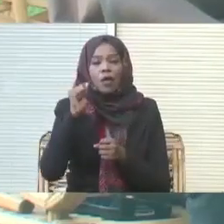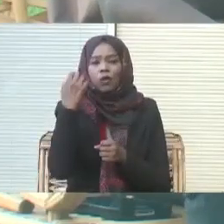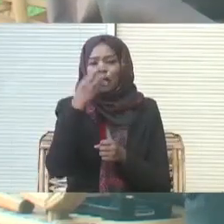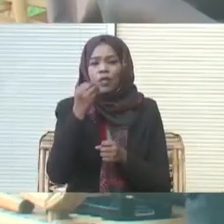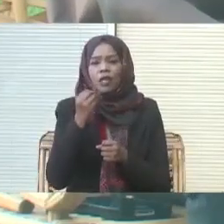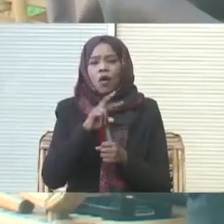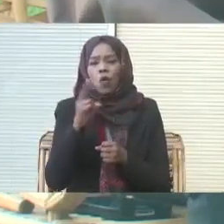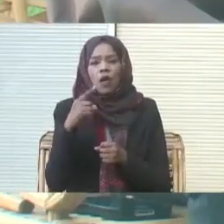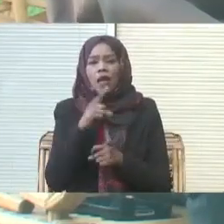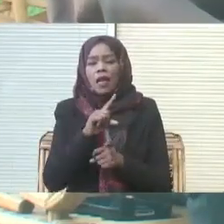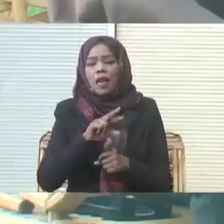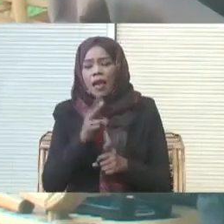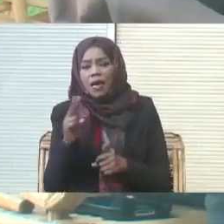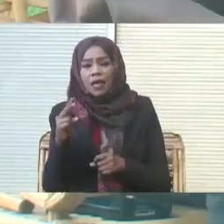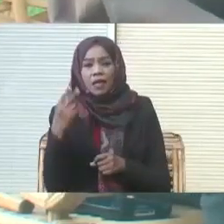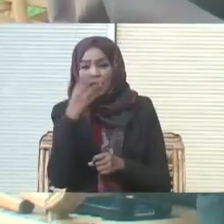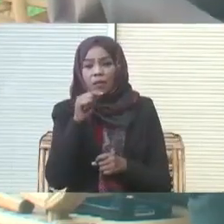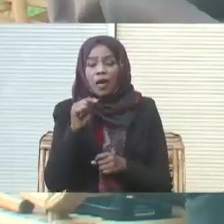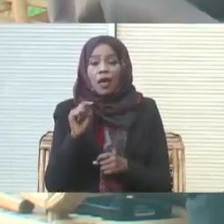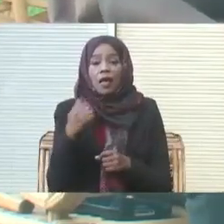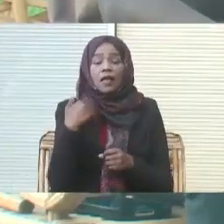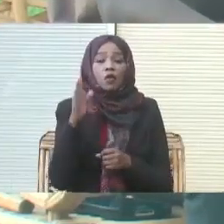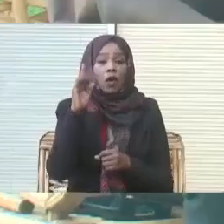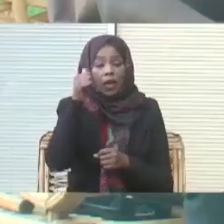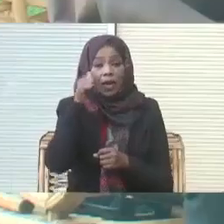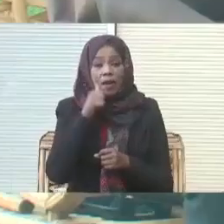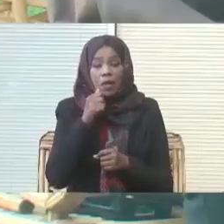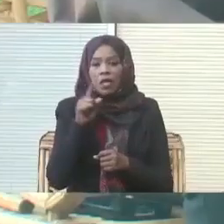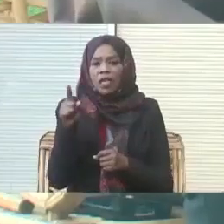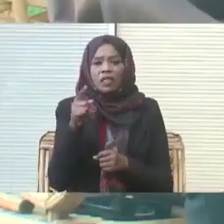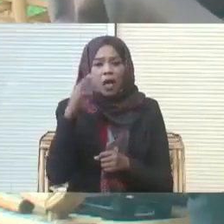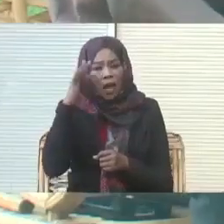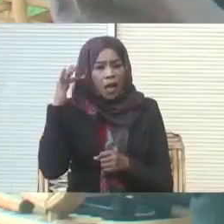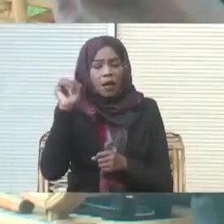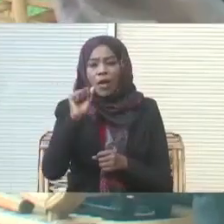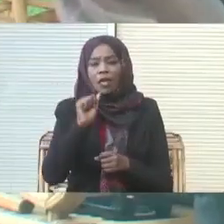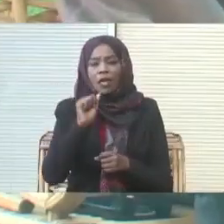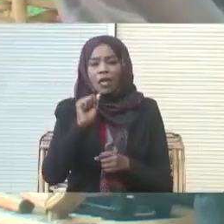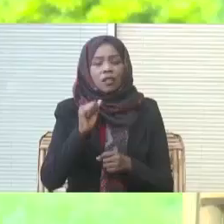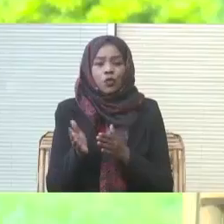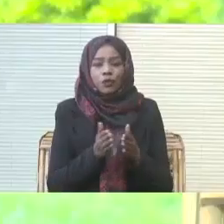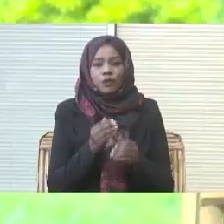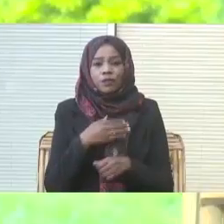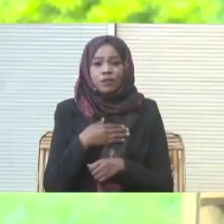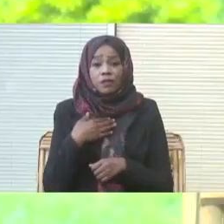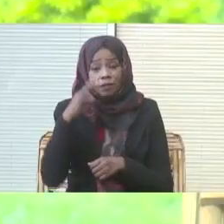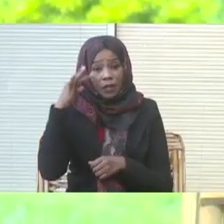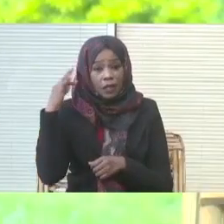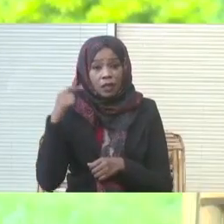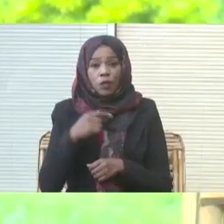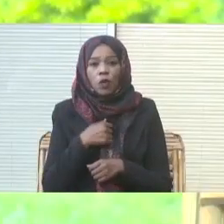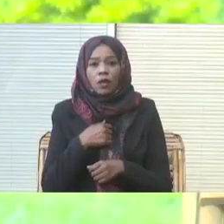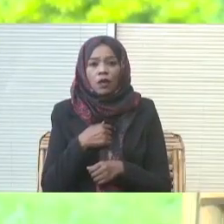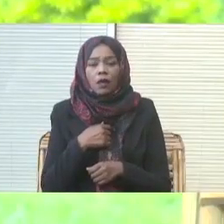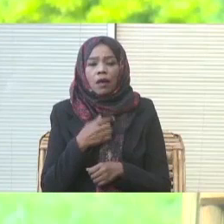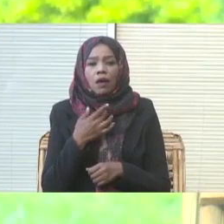بكل السمح لبلده ولكل الناس اللي حوله، شنو احلامك وتمنياتك للعام ده؟ والله احلامي بس انه انا